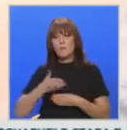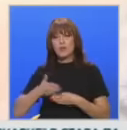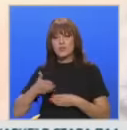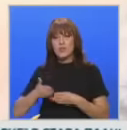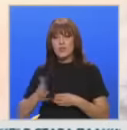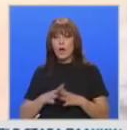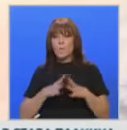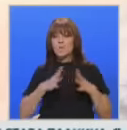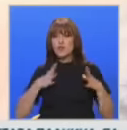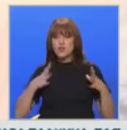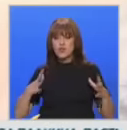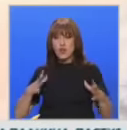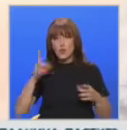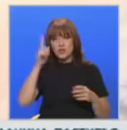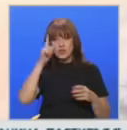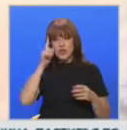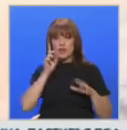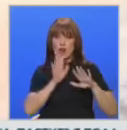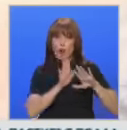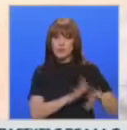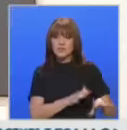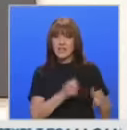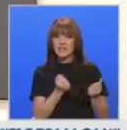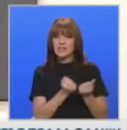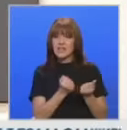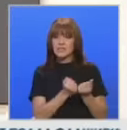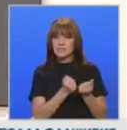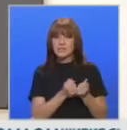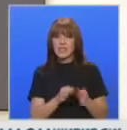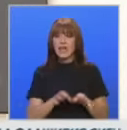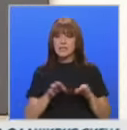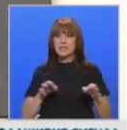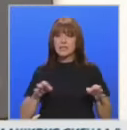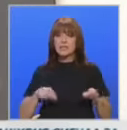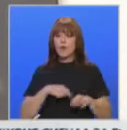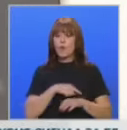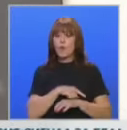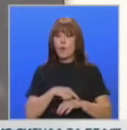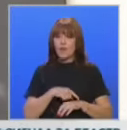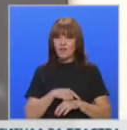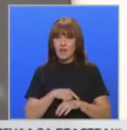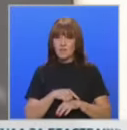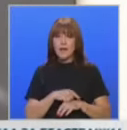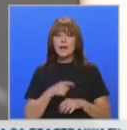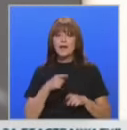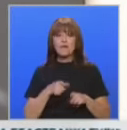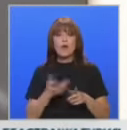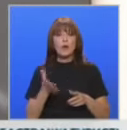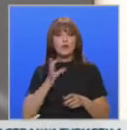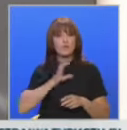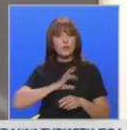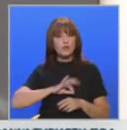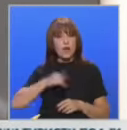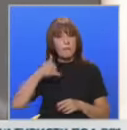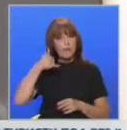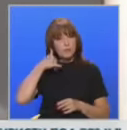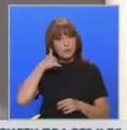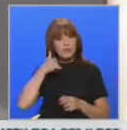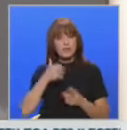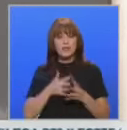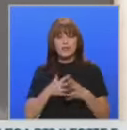тях остават в тези защитени места дълго време. Сигналите, които получаваме на националната телефонна линия, зачестяват.